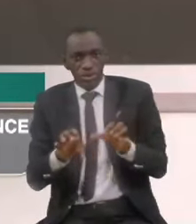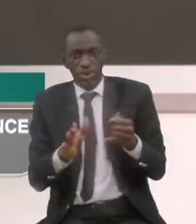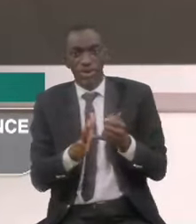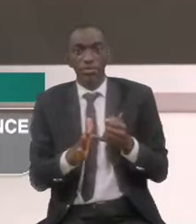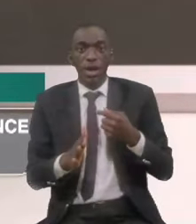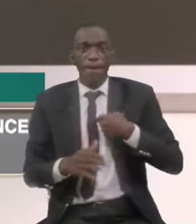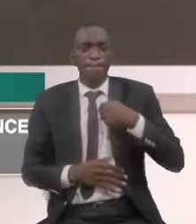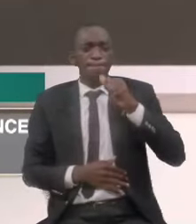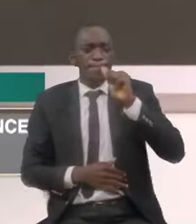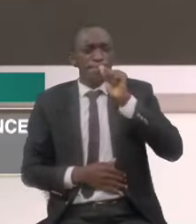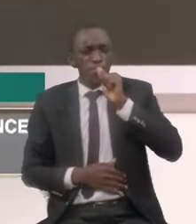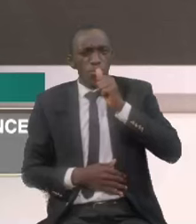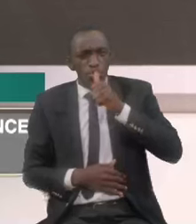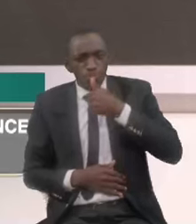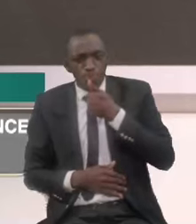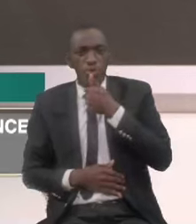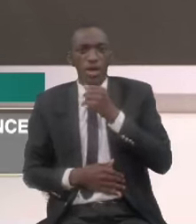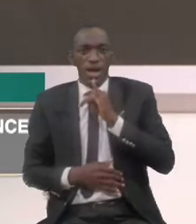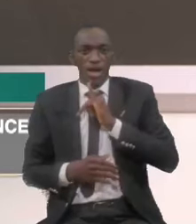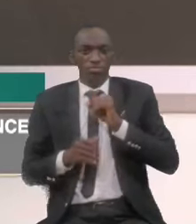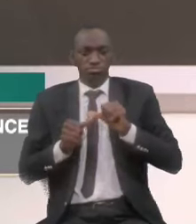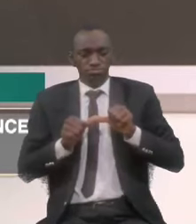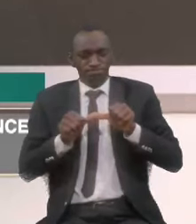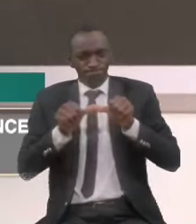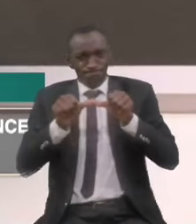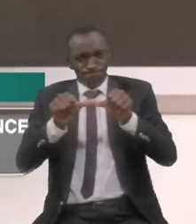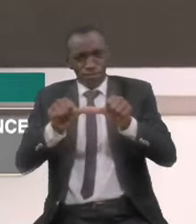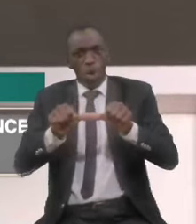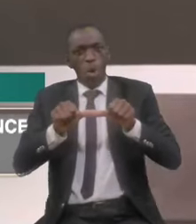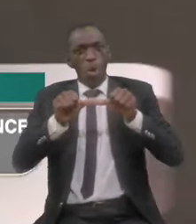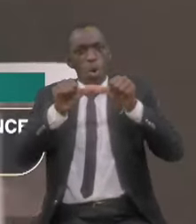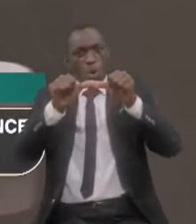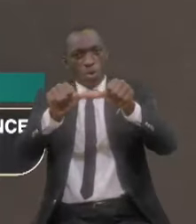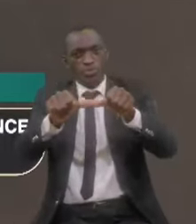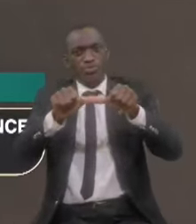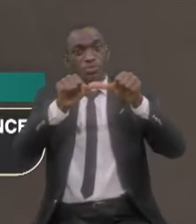tu endures et tu évolues